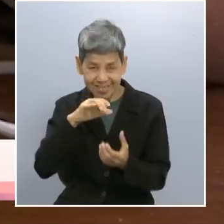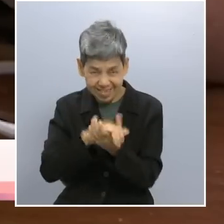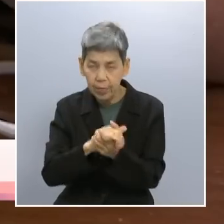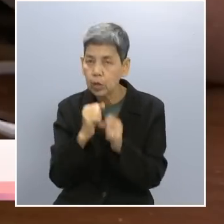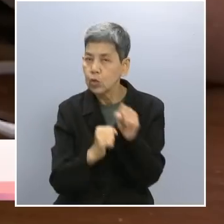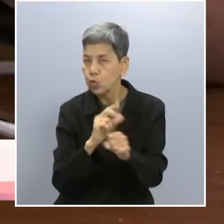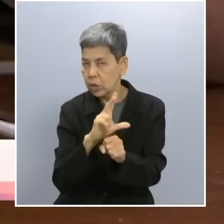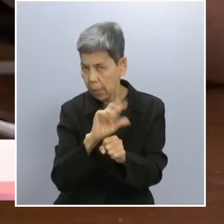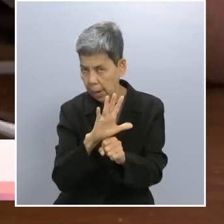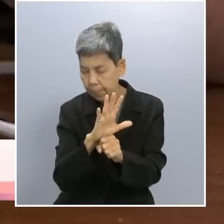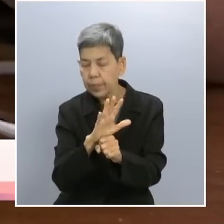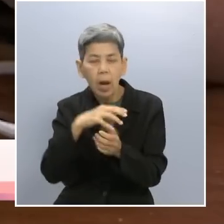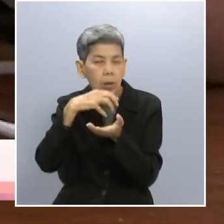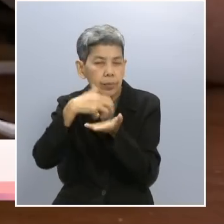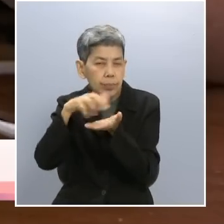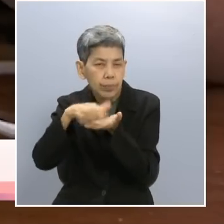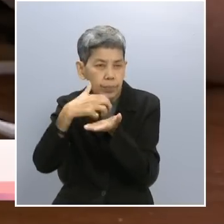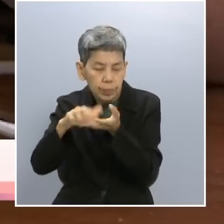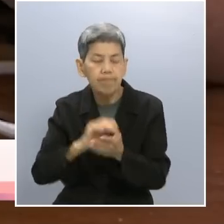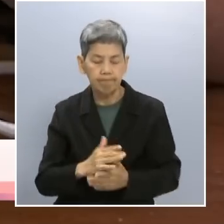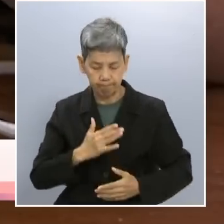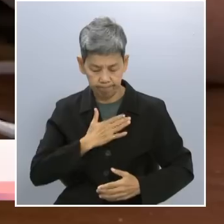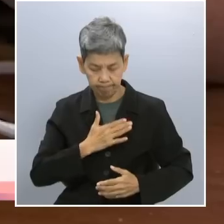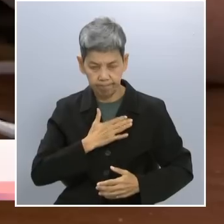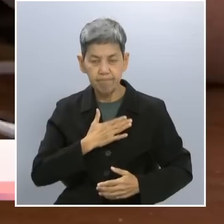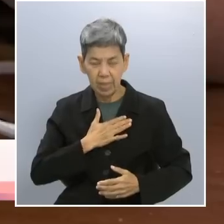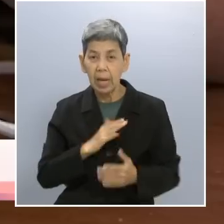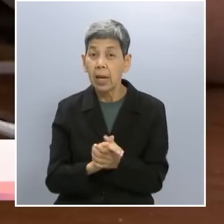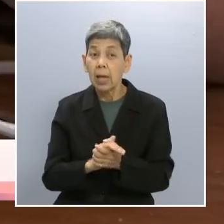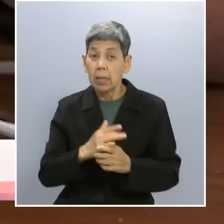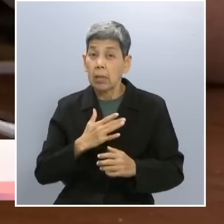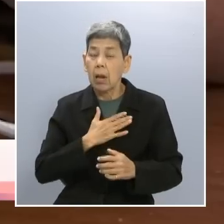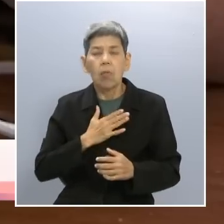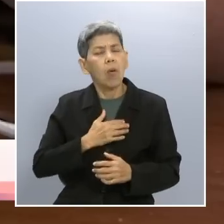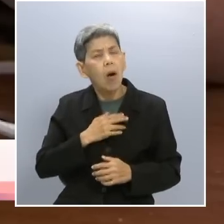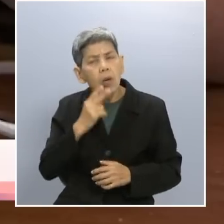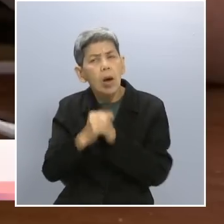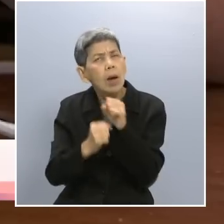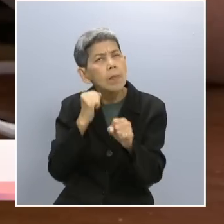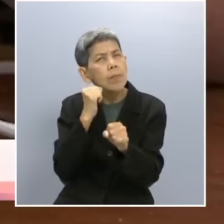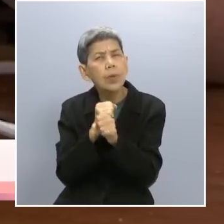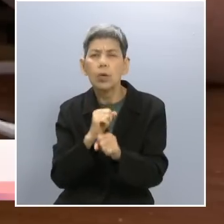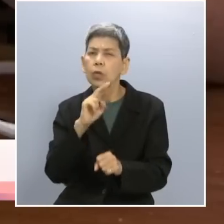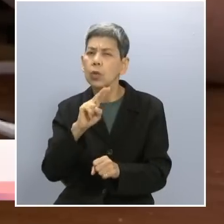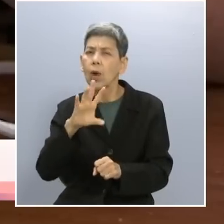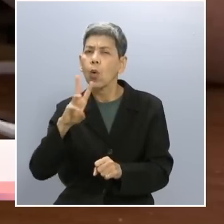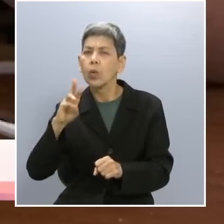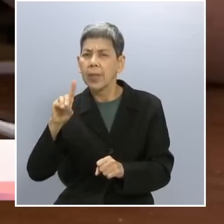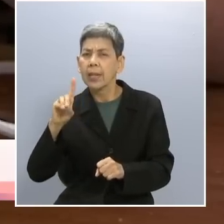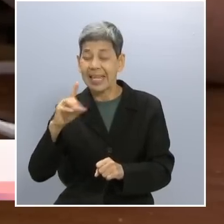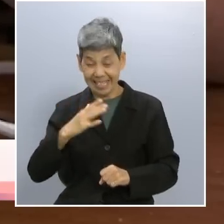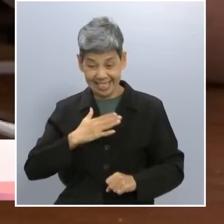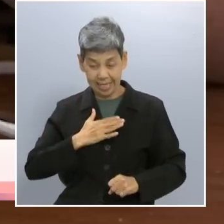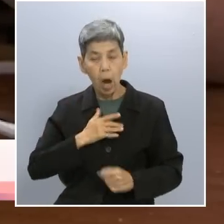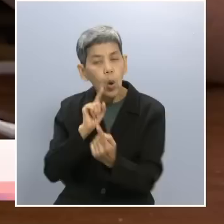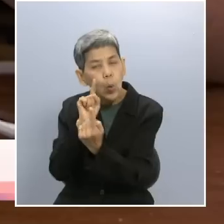35ปีเล่าให้ฟังแบบนี้ครับบอกว่าเรื่องราวที่เกิดขึ้นเนี่ยมันเกิดขึ้นในปี 61ตัวเธอเอง